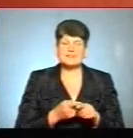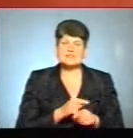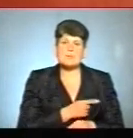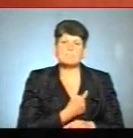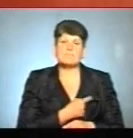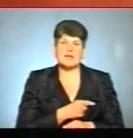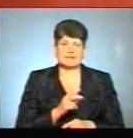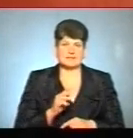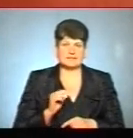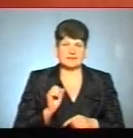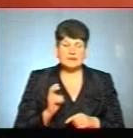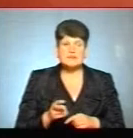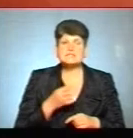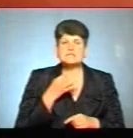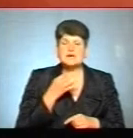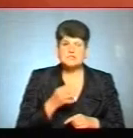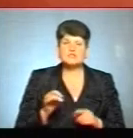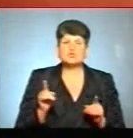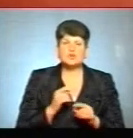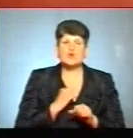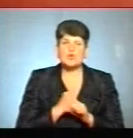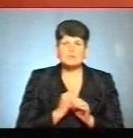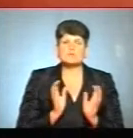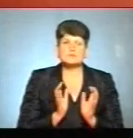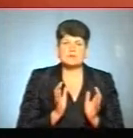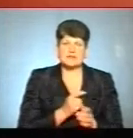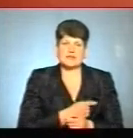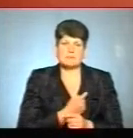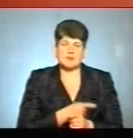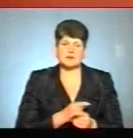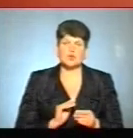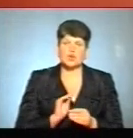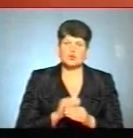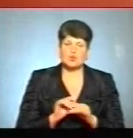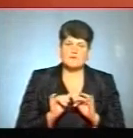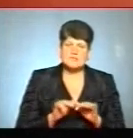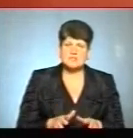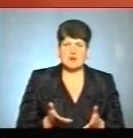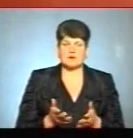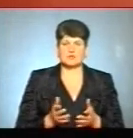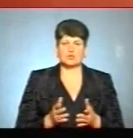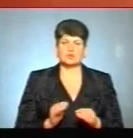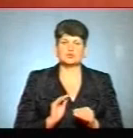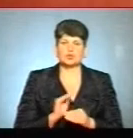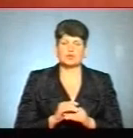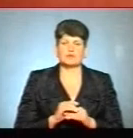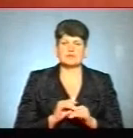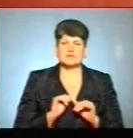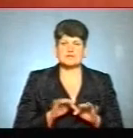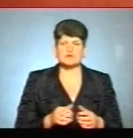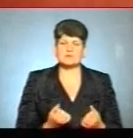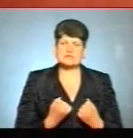зараз робиться для того, щоб убезпечити медиків, додаткові заходи, додаткові засоби захисту, які були завезені,